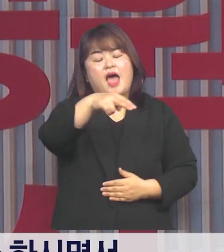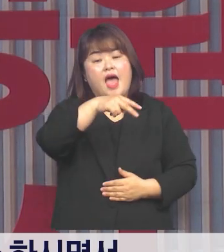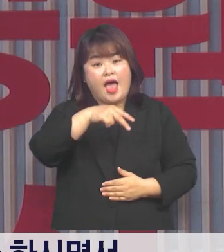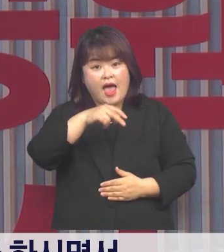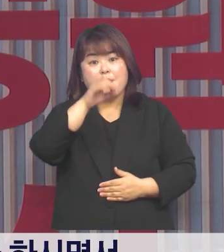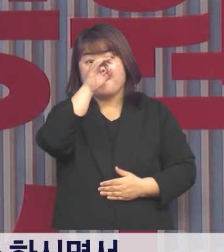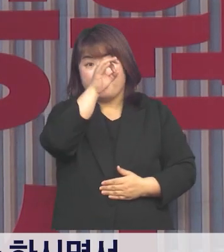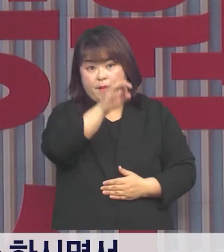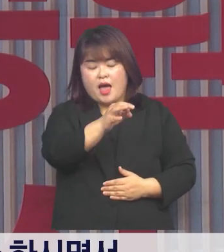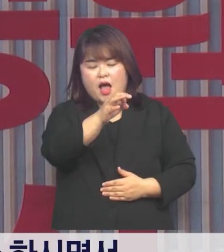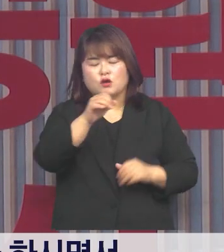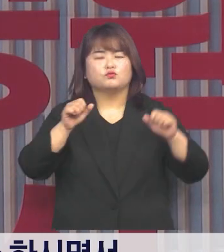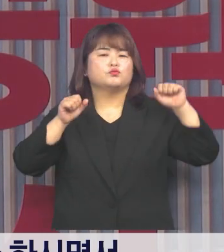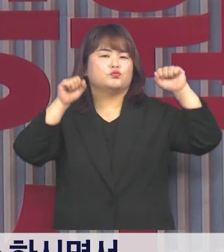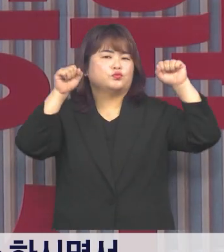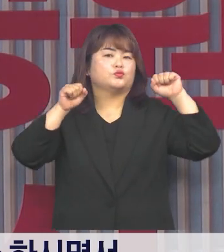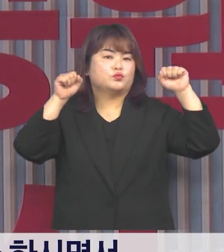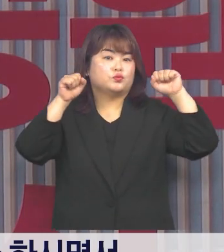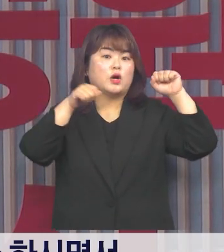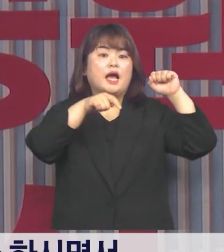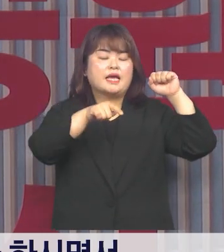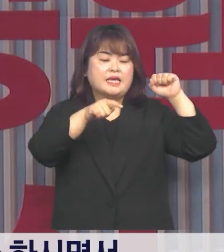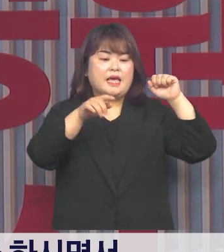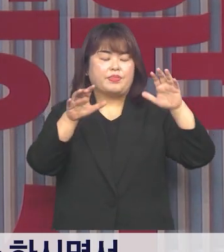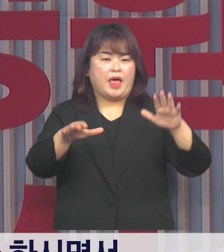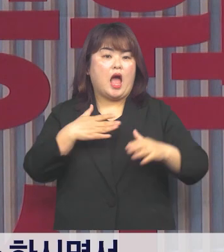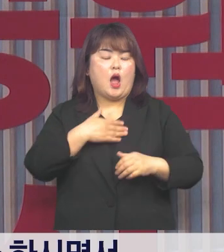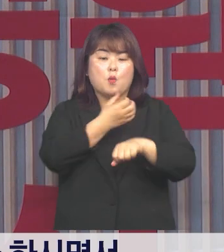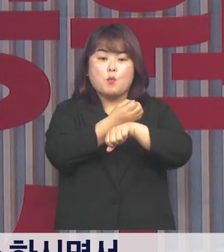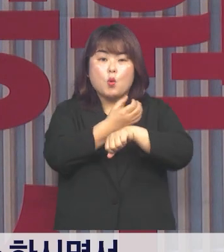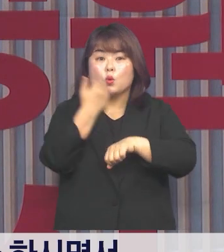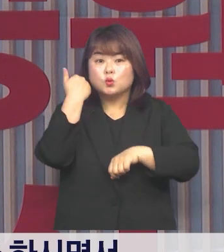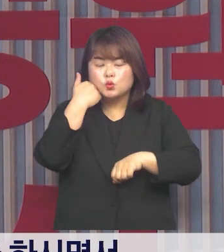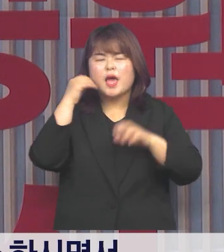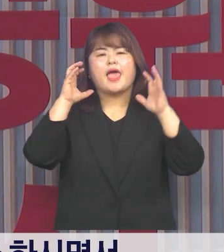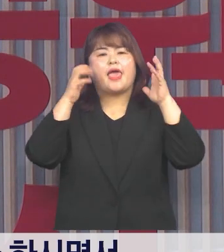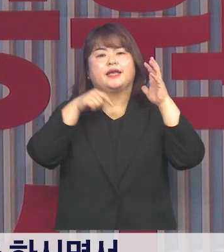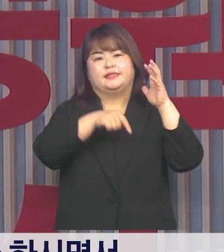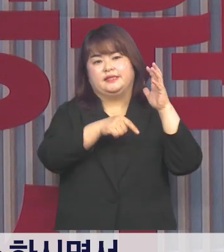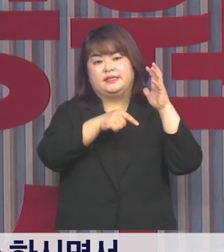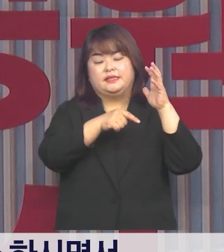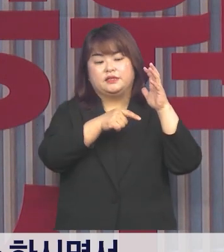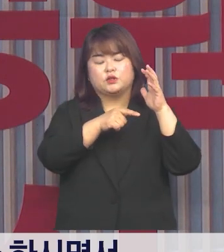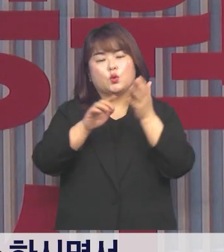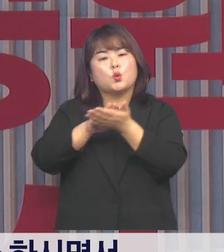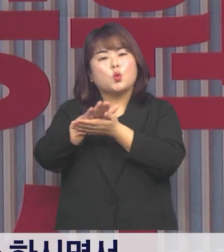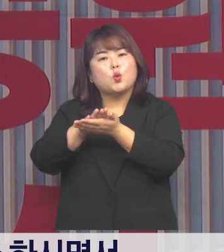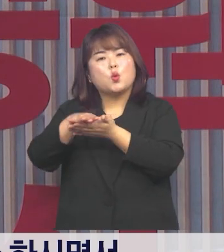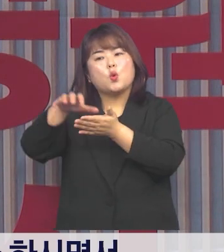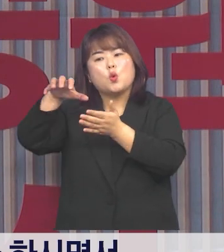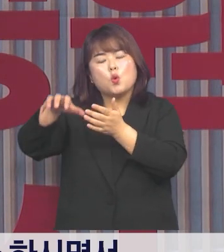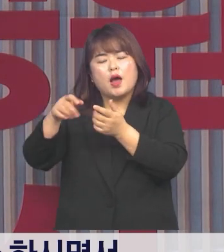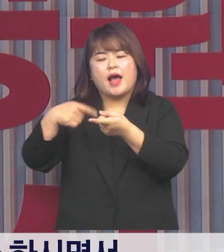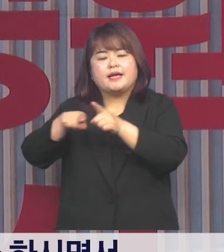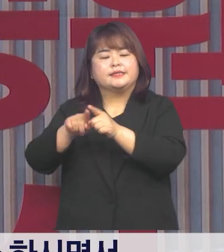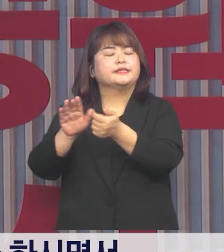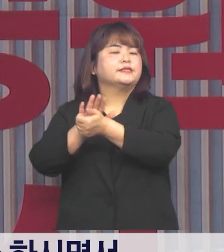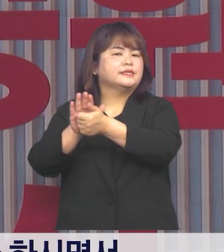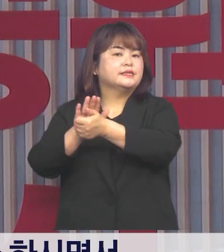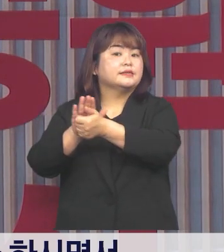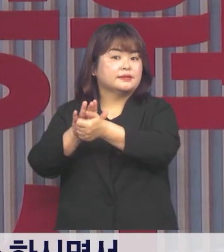산책하시면서 또 운동을 하시면서 이 나라의 보배인 우리 아이들의 놀이터에서 또 아이들